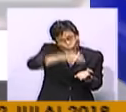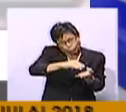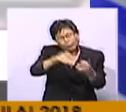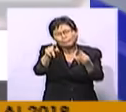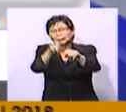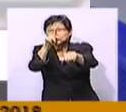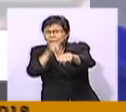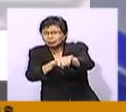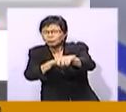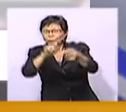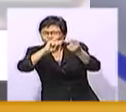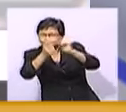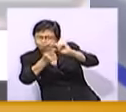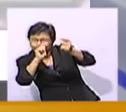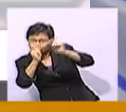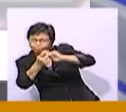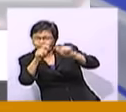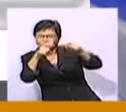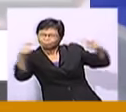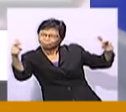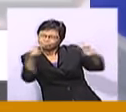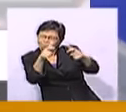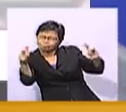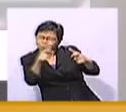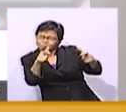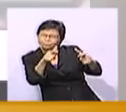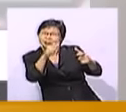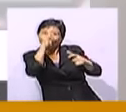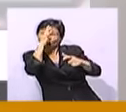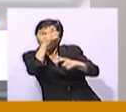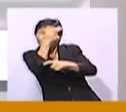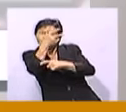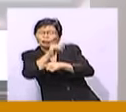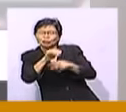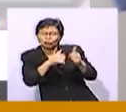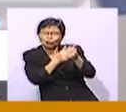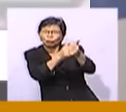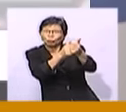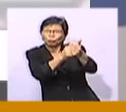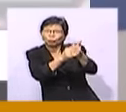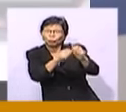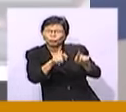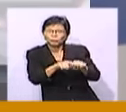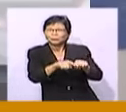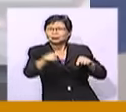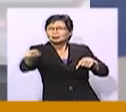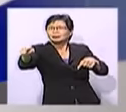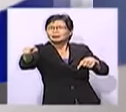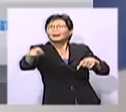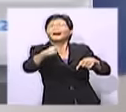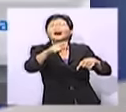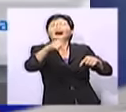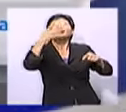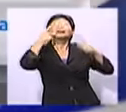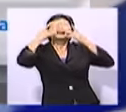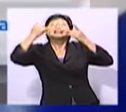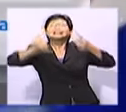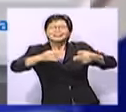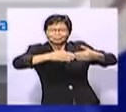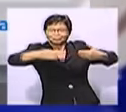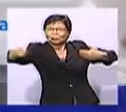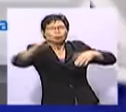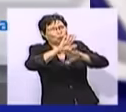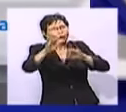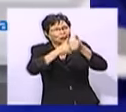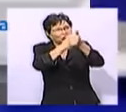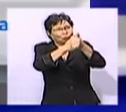sama, mengubah suai saiz dan reka bentuk stesen LRT mengikut piawaian jajaran LRT Kelana Jaya dan